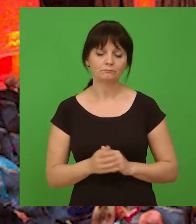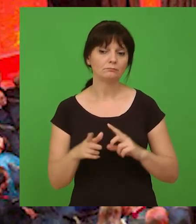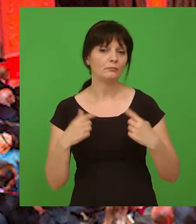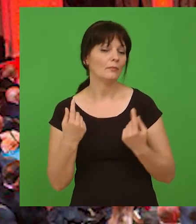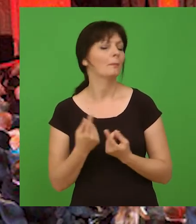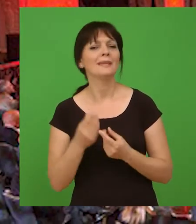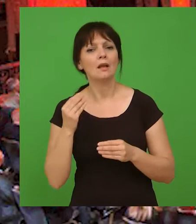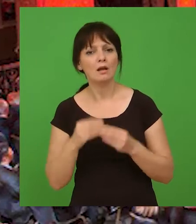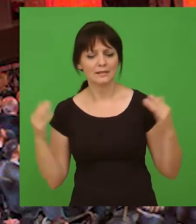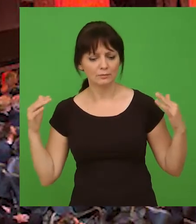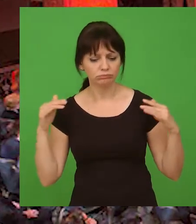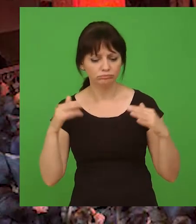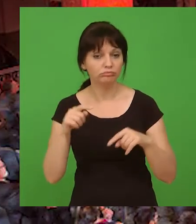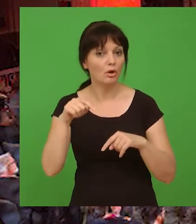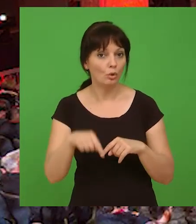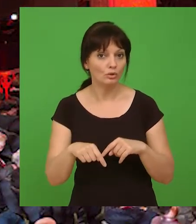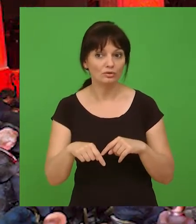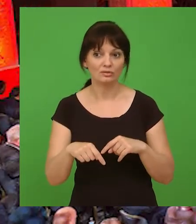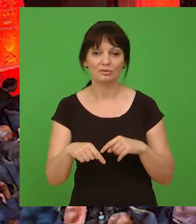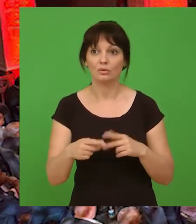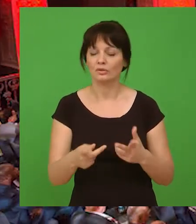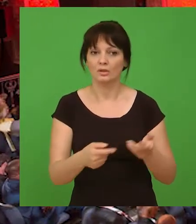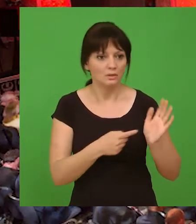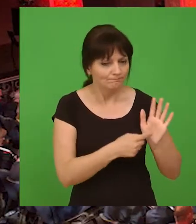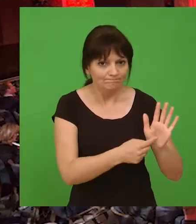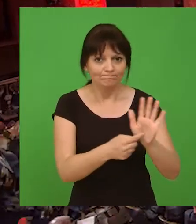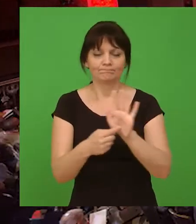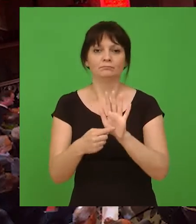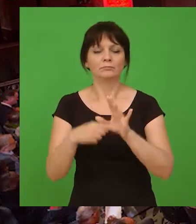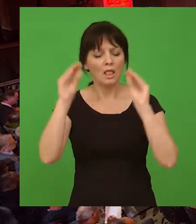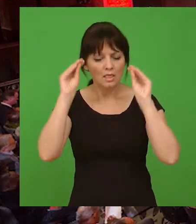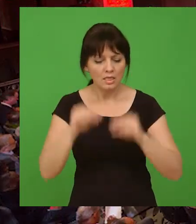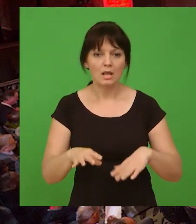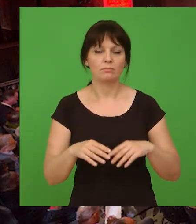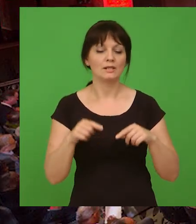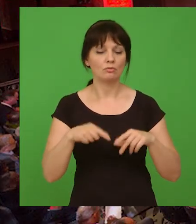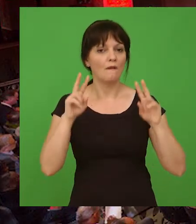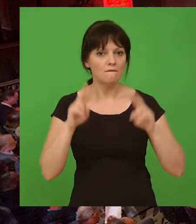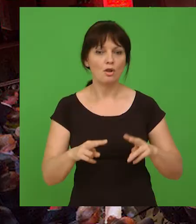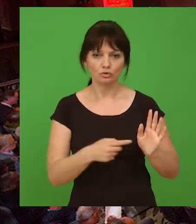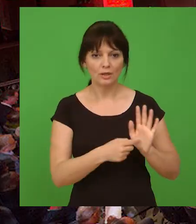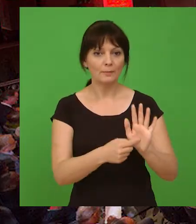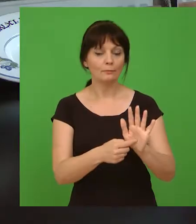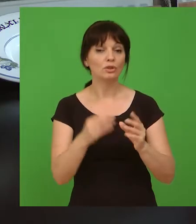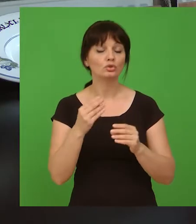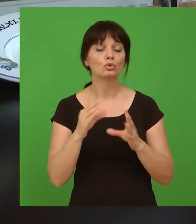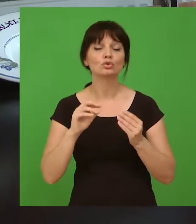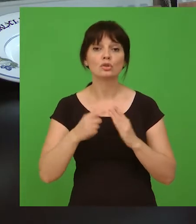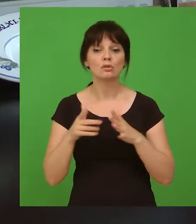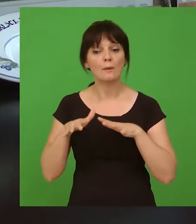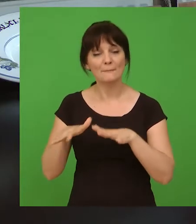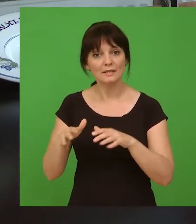egyrészt azért jöttünk össze, hogy felhívjuk a figyelmet, leleplezzük ezt a valóságot, amelyet sokszor akár a